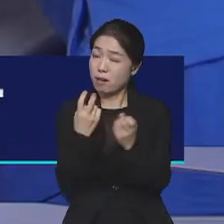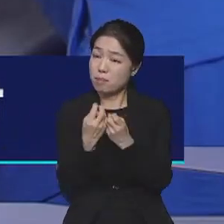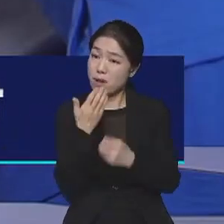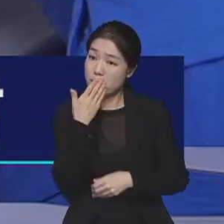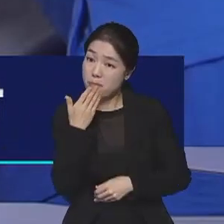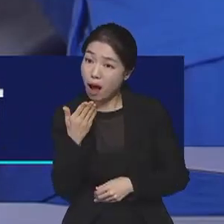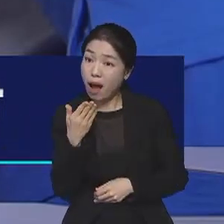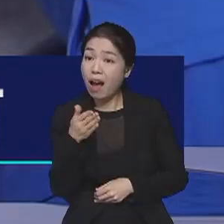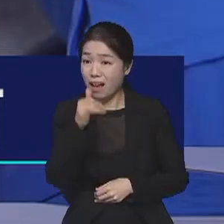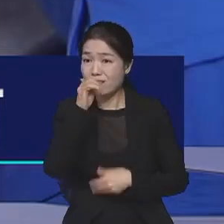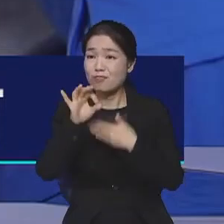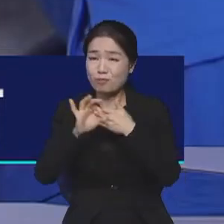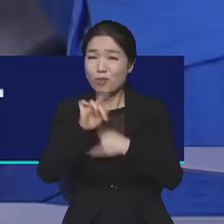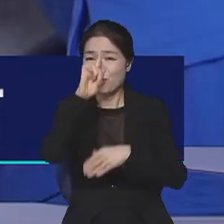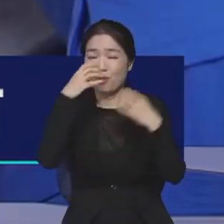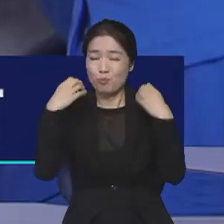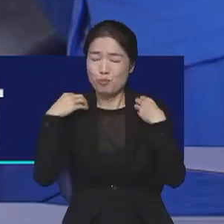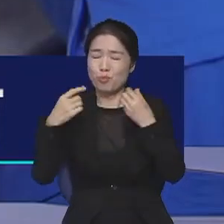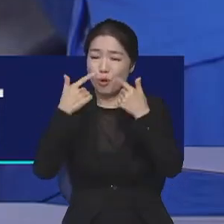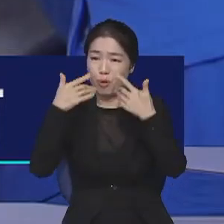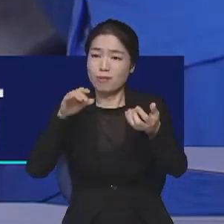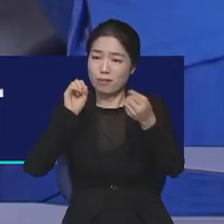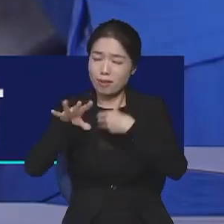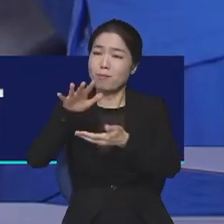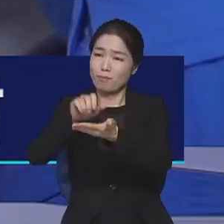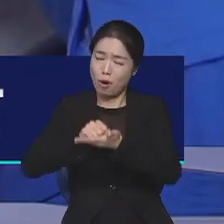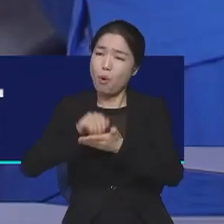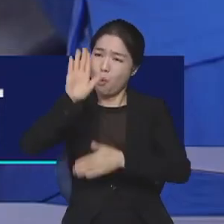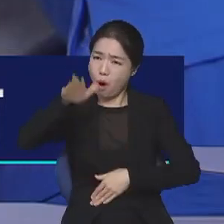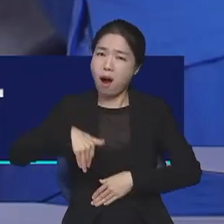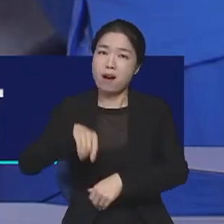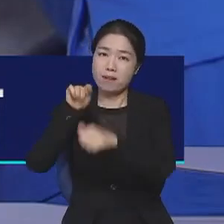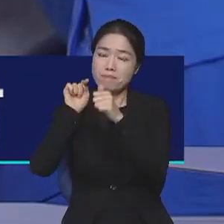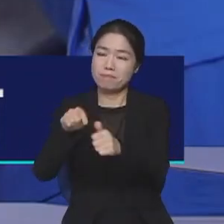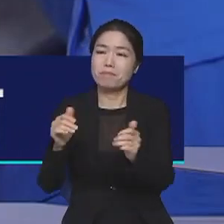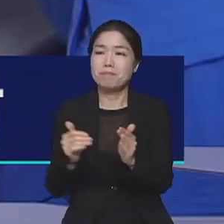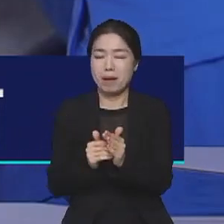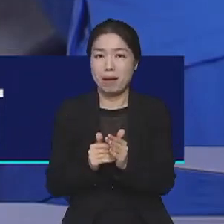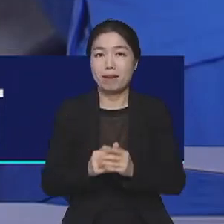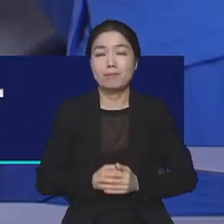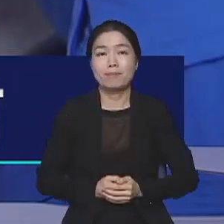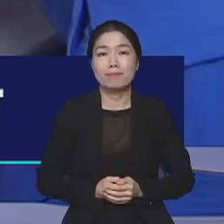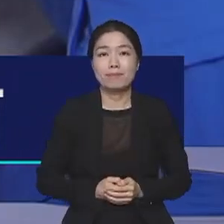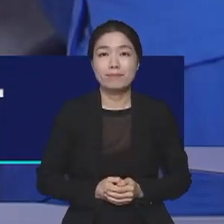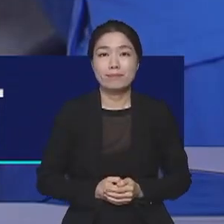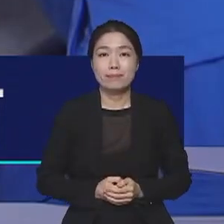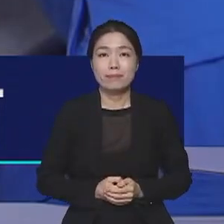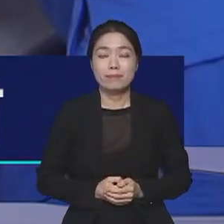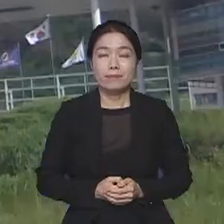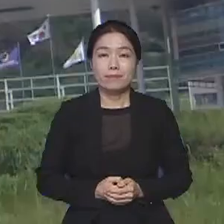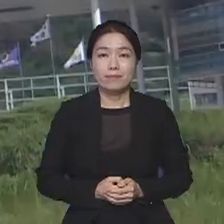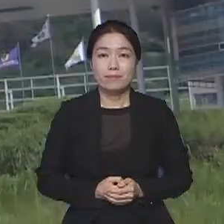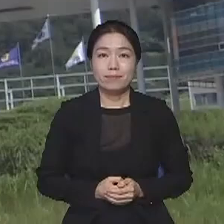가능한지 방법이 있다면 정부의 확답을 받아오라며 압박했습니다. 강동일 기자의 보도입니다.